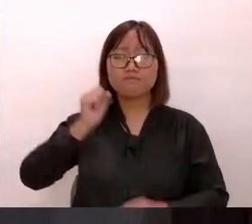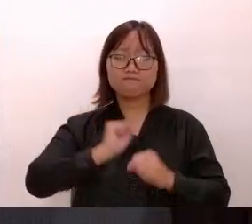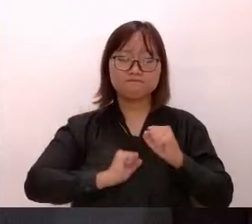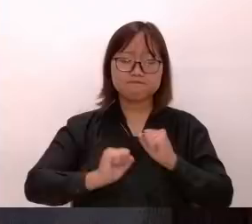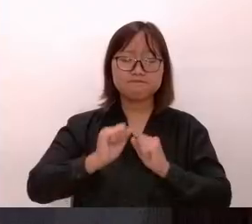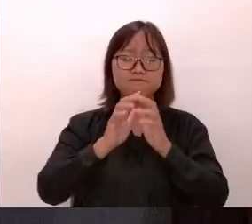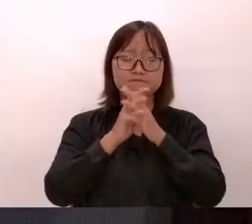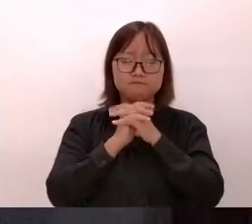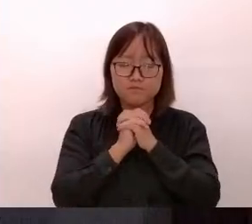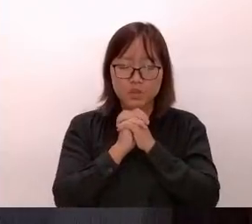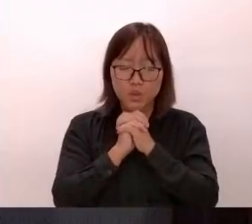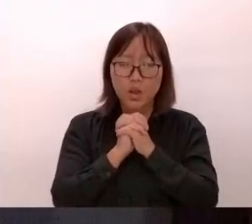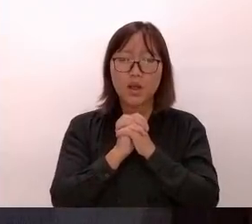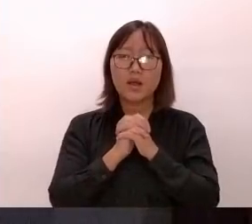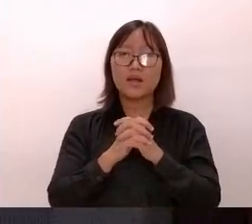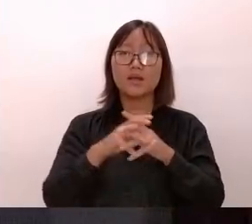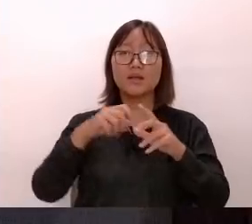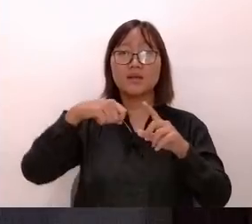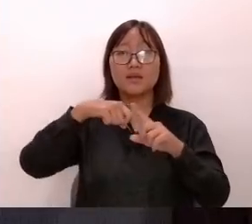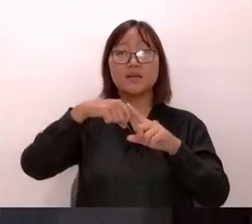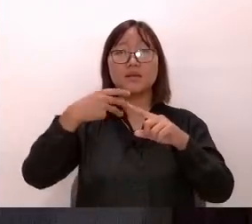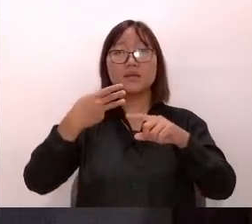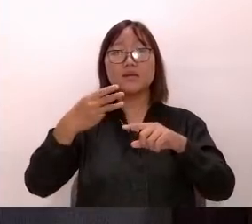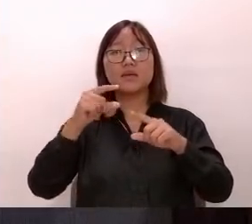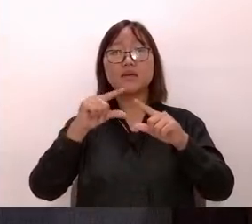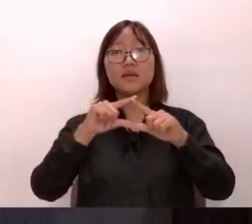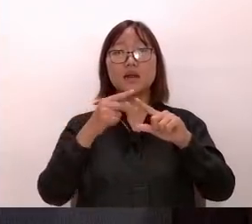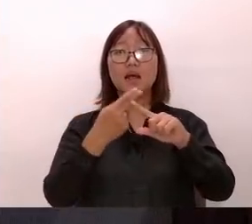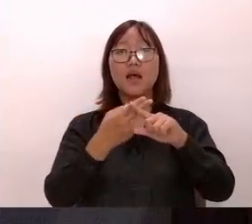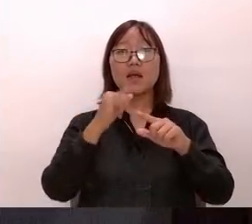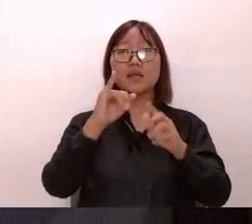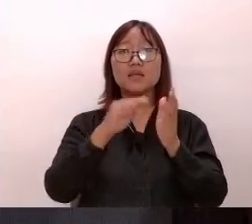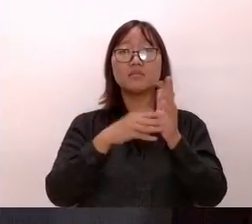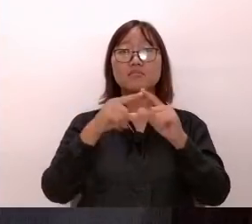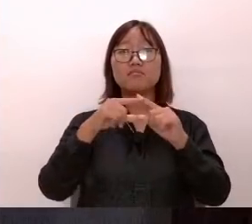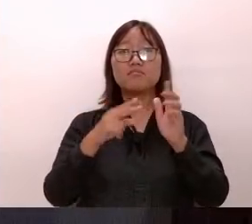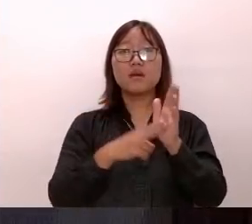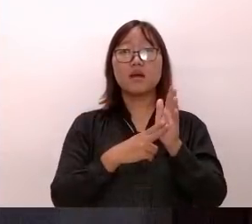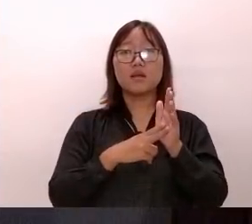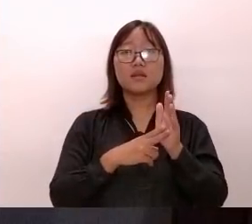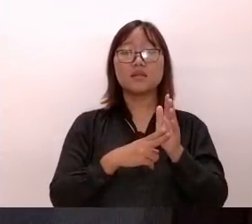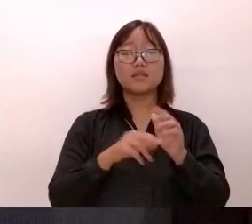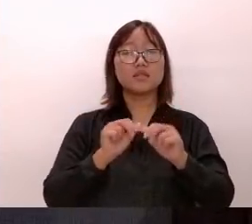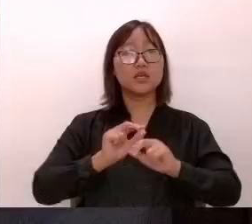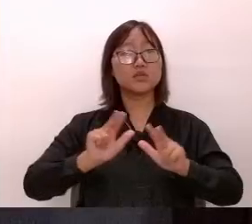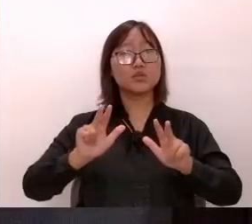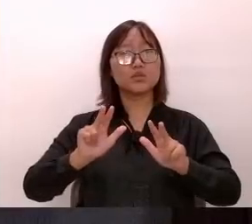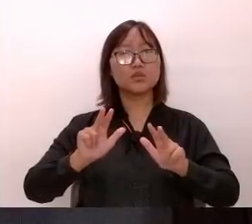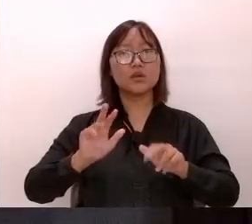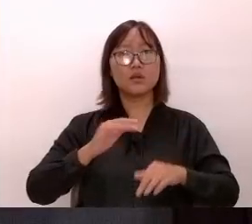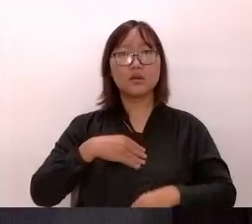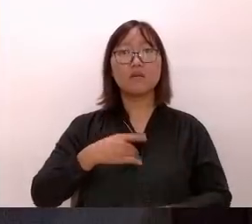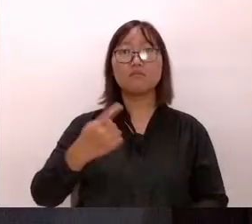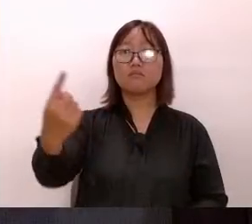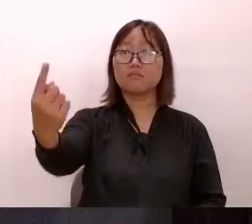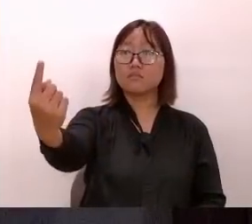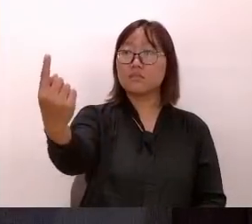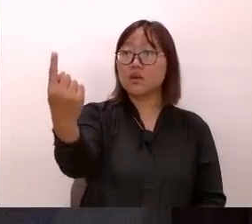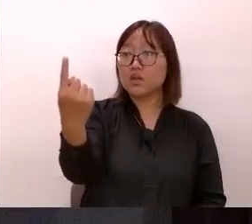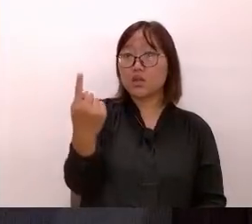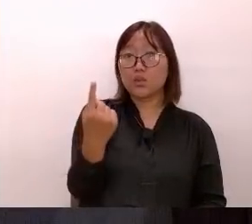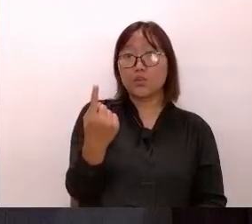Ilahi Yesus hingga mendapat karunia penampakan Yesus dan menerima wasiatnya